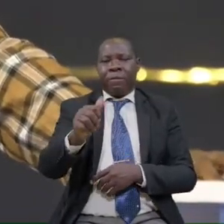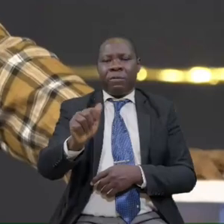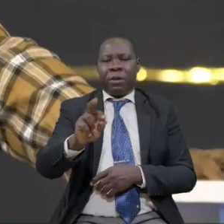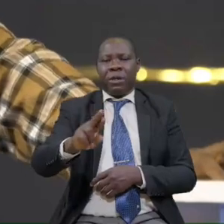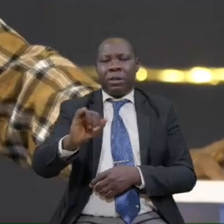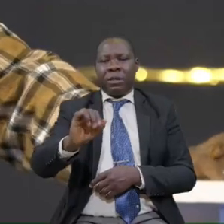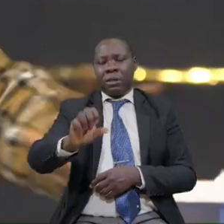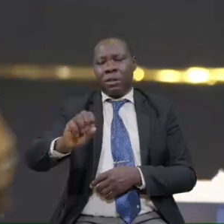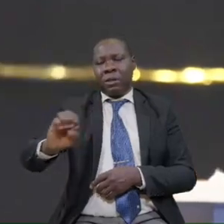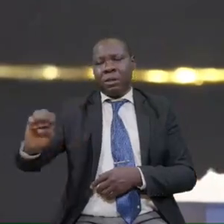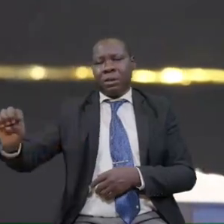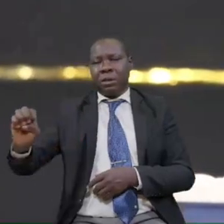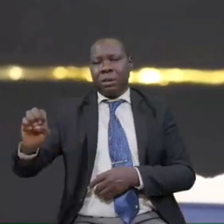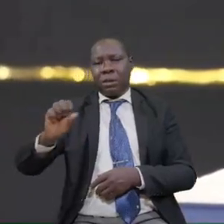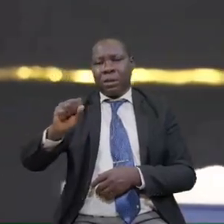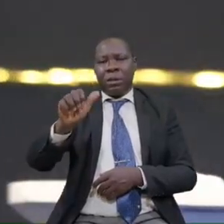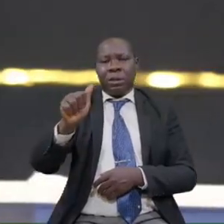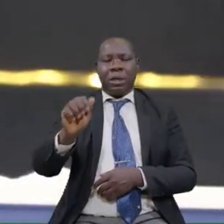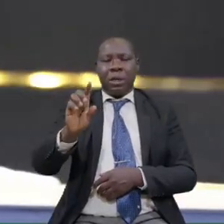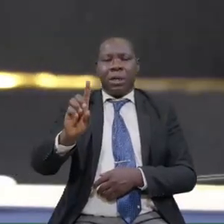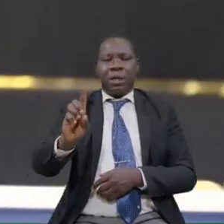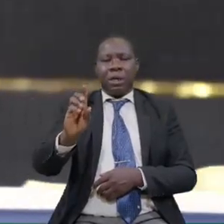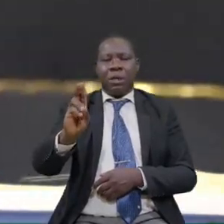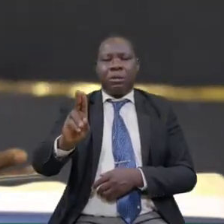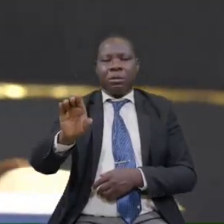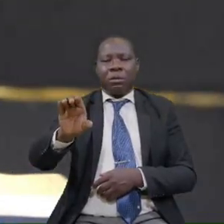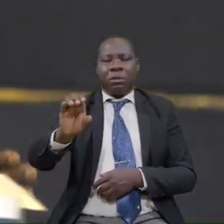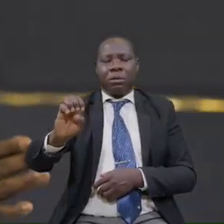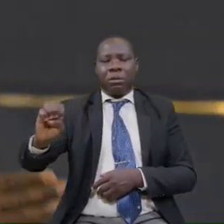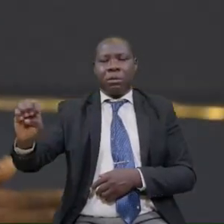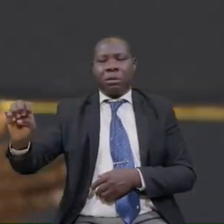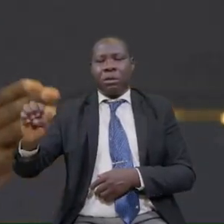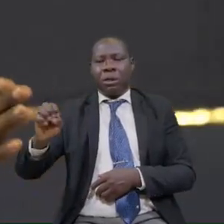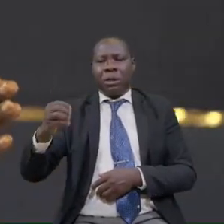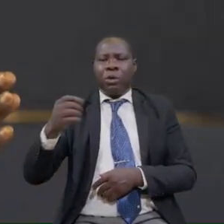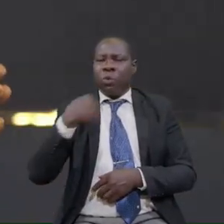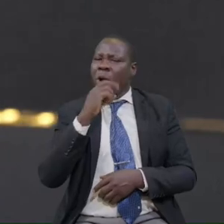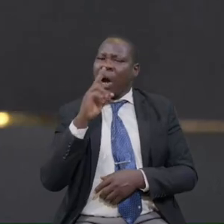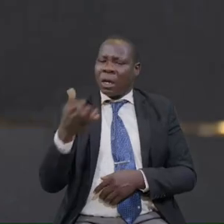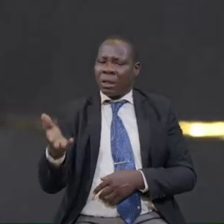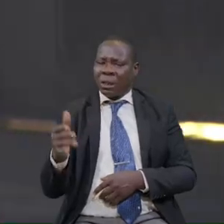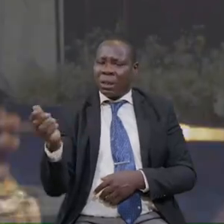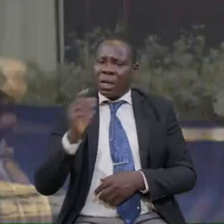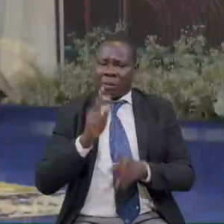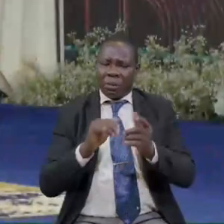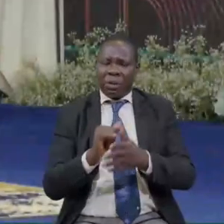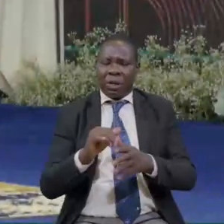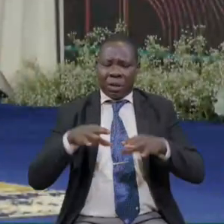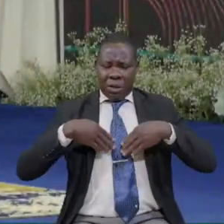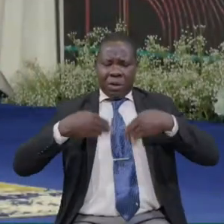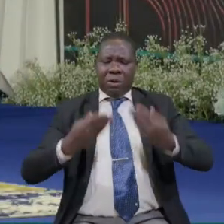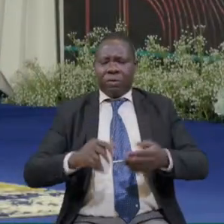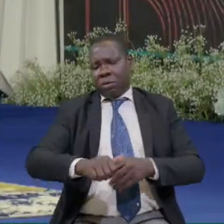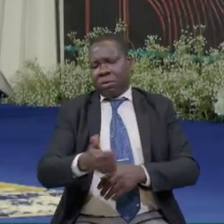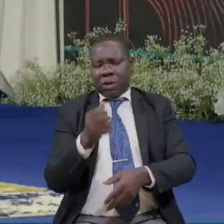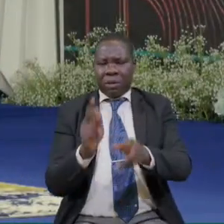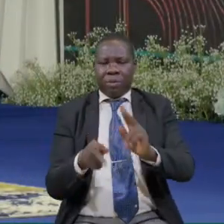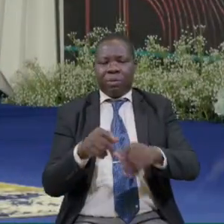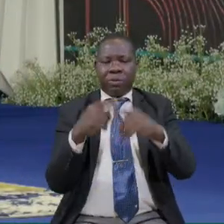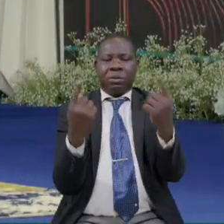sadducéens. Qui sont-ils? Ils sont ceux qui confessent les péchés